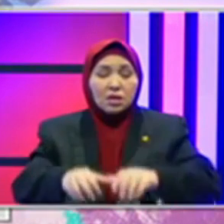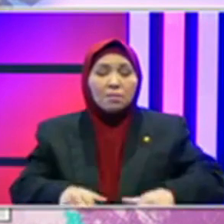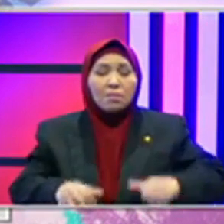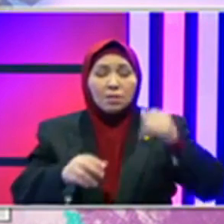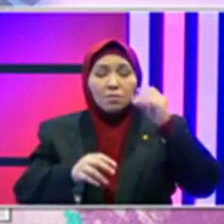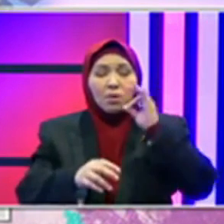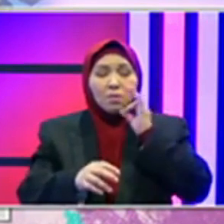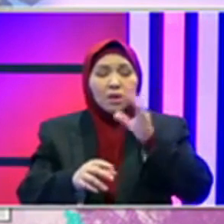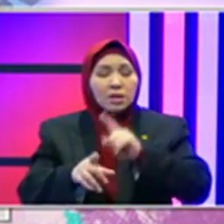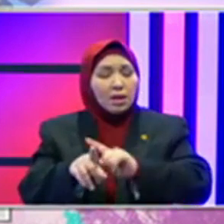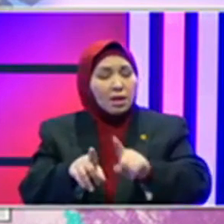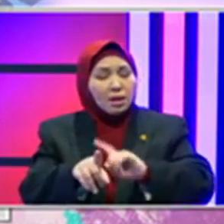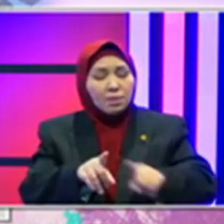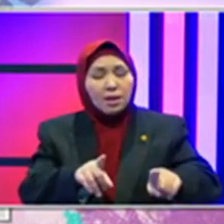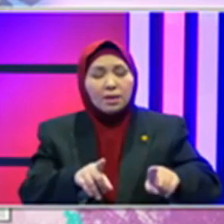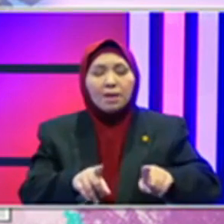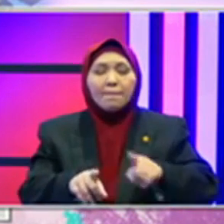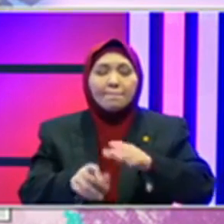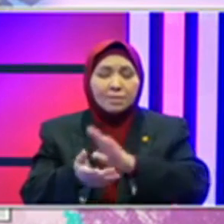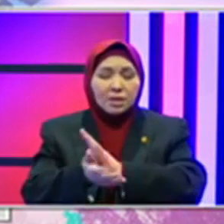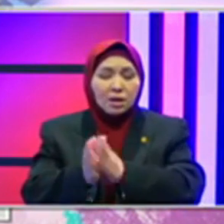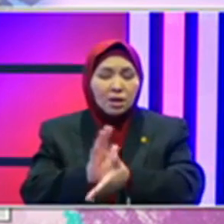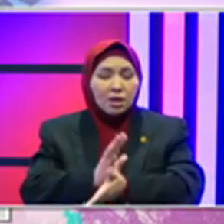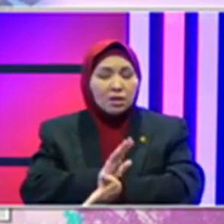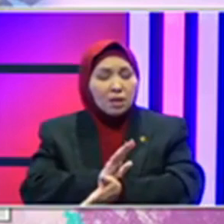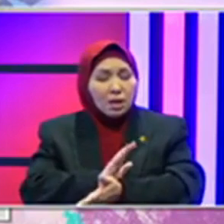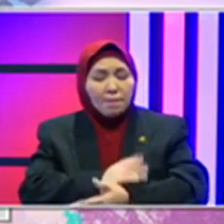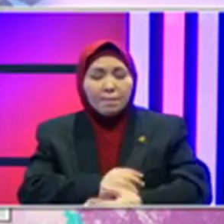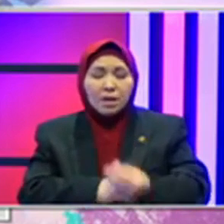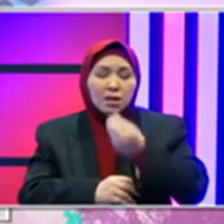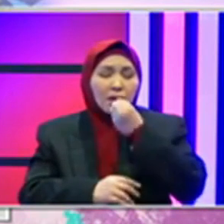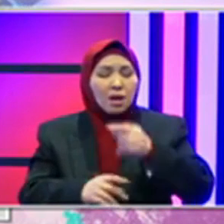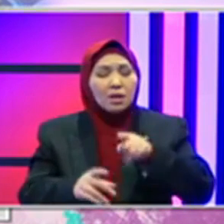أزواجا من نبات